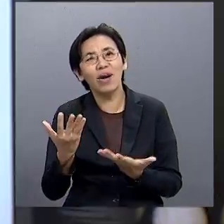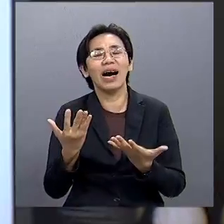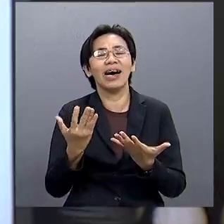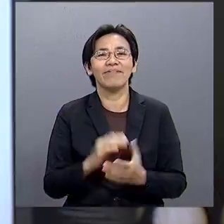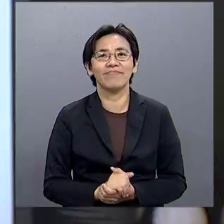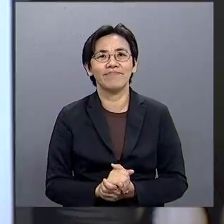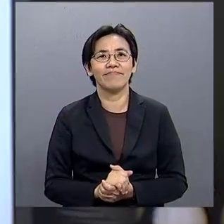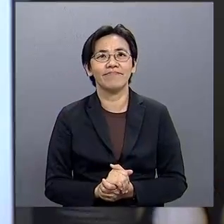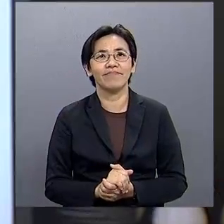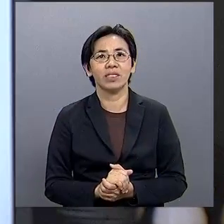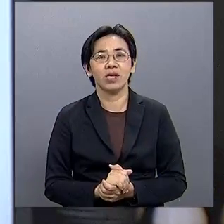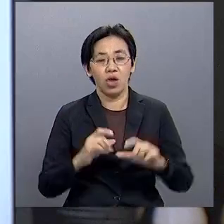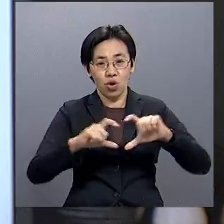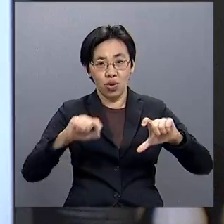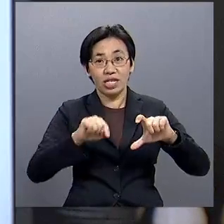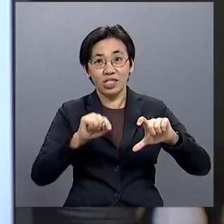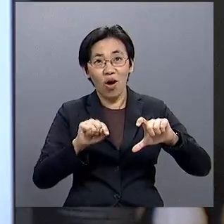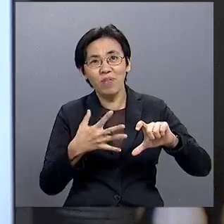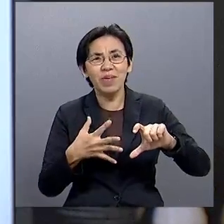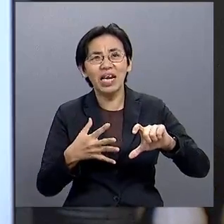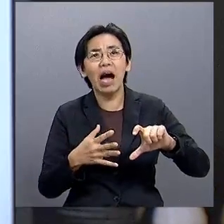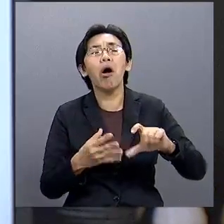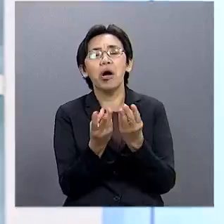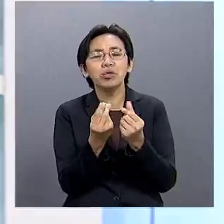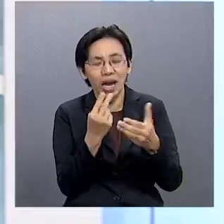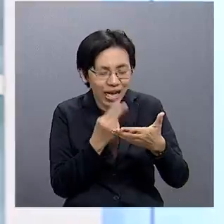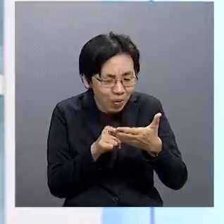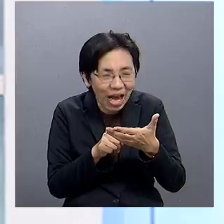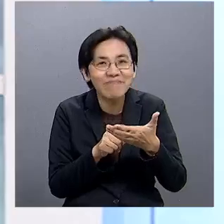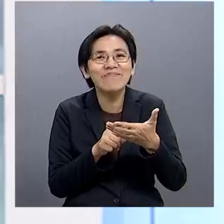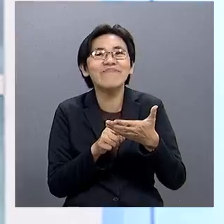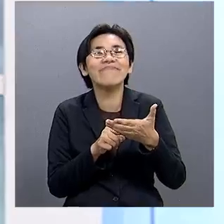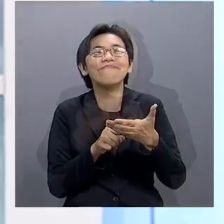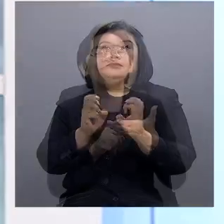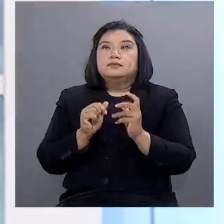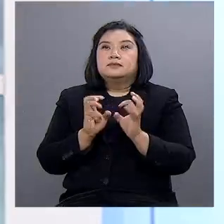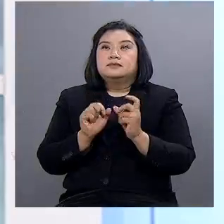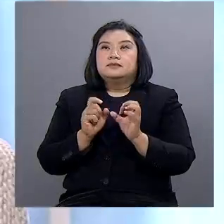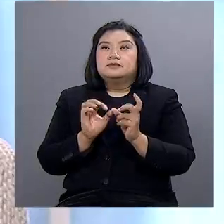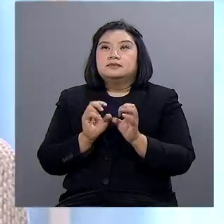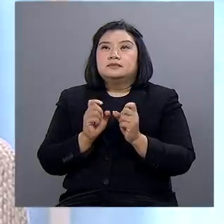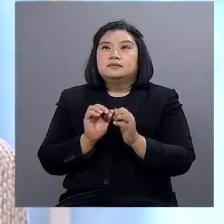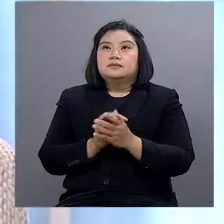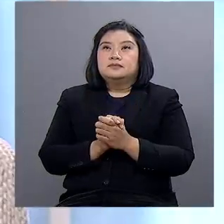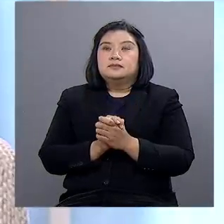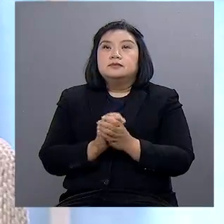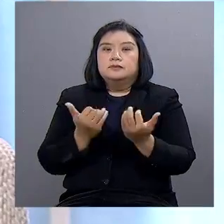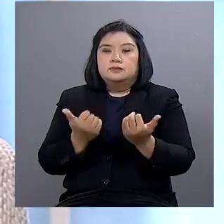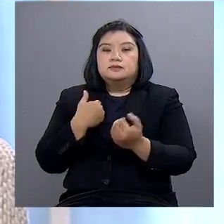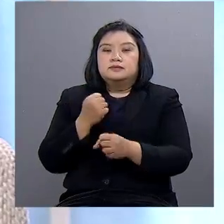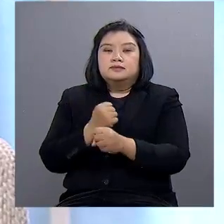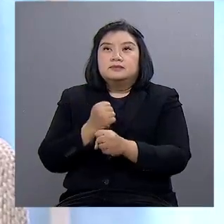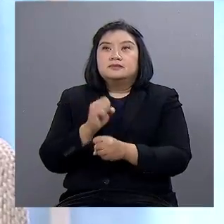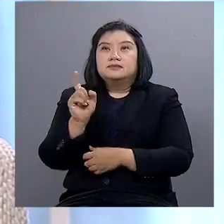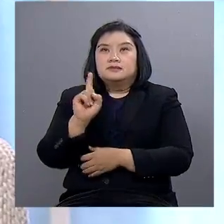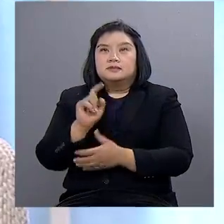ได้อยู่ในซองปุ๊บมันก็จะใส่ตัวเลขแบบไม่เขินใช่ไหม ตัวเลขแบบไม่เขิน9บาทไปเลยอะไรแบบนี้คุณผู้ชมเรื่องราวต่อมาไปสร้างร